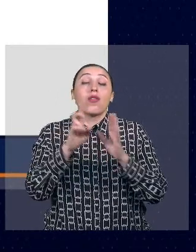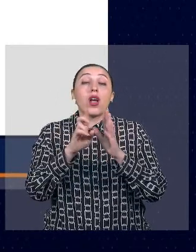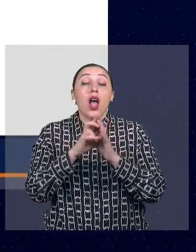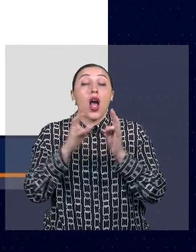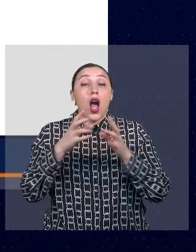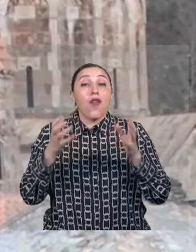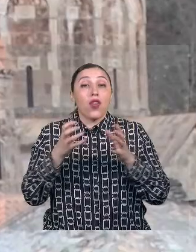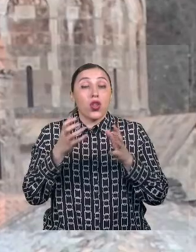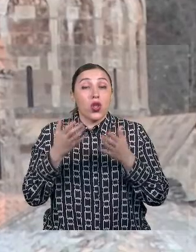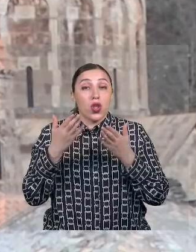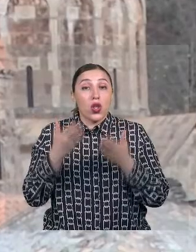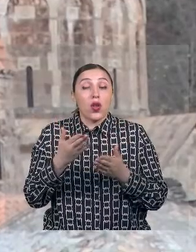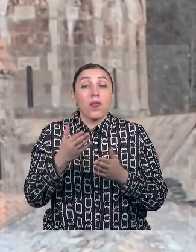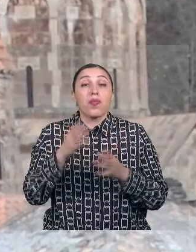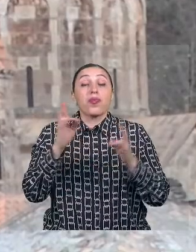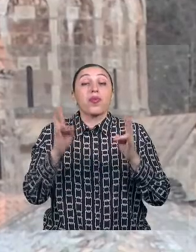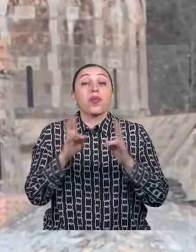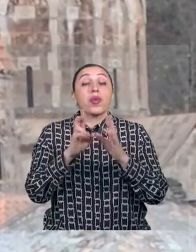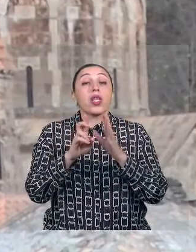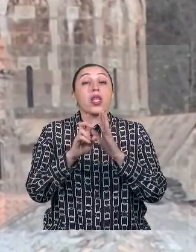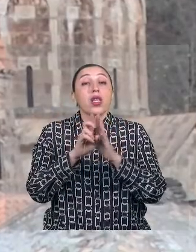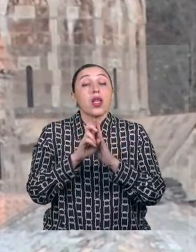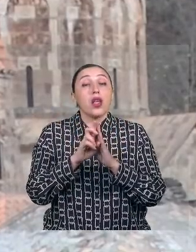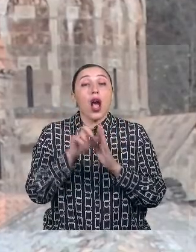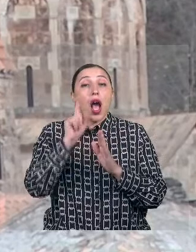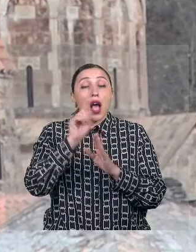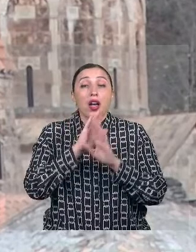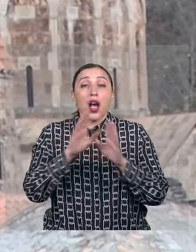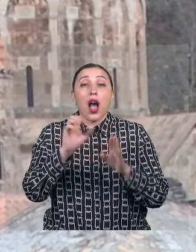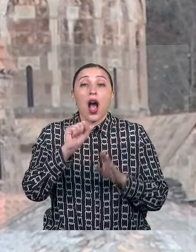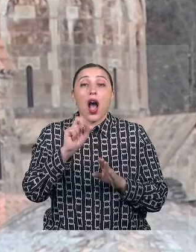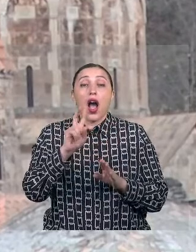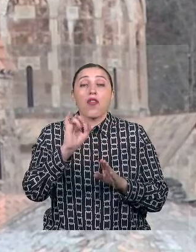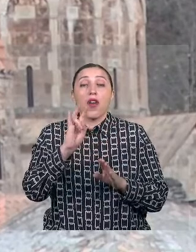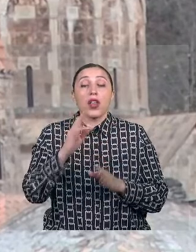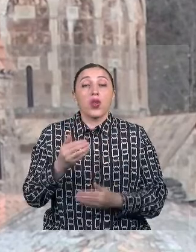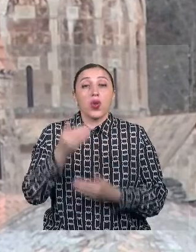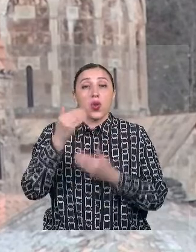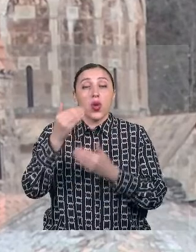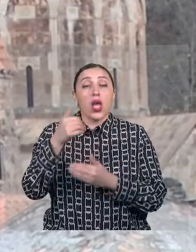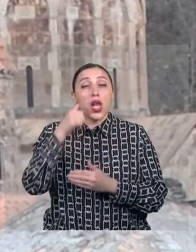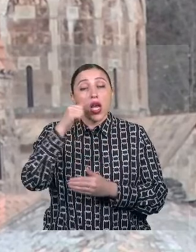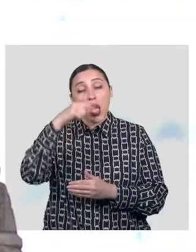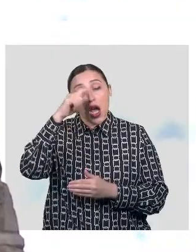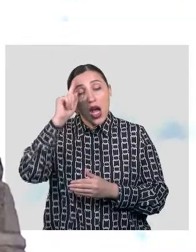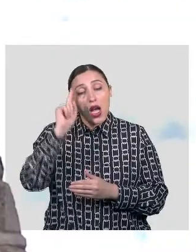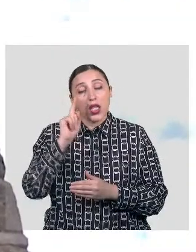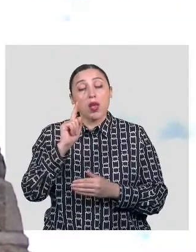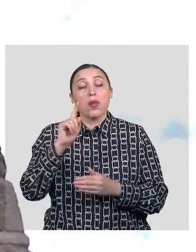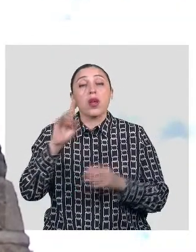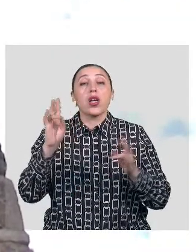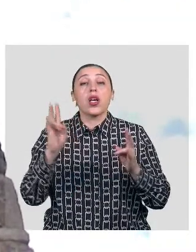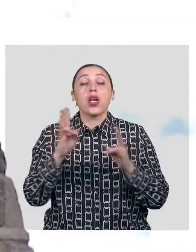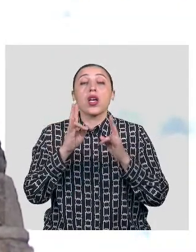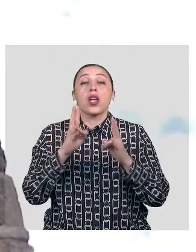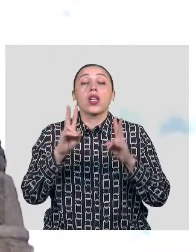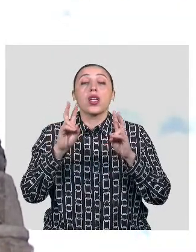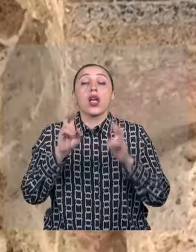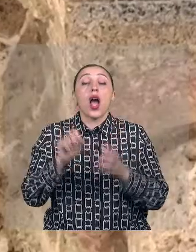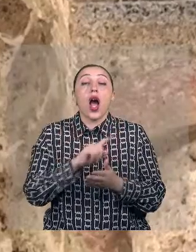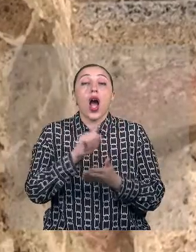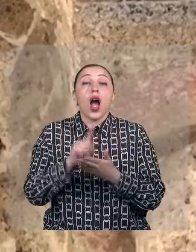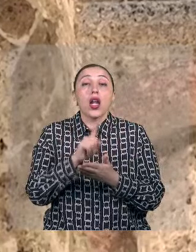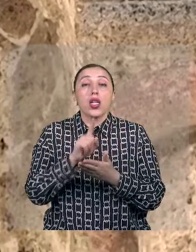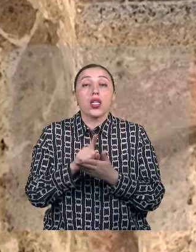Դարձյալ պնդելով, թե վանական համալիրը աղվանական է, երեկ Ադրբեջանում կրոնական կազմակերպությունների հարցերով պետական կոմիտեի